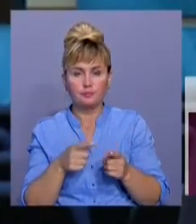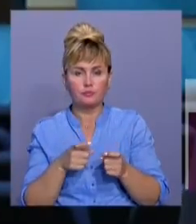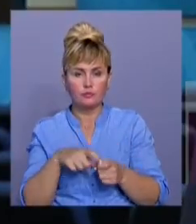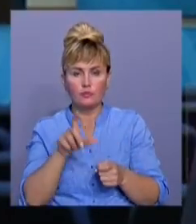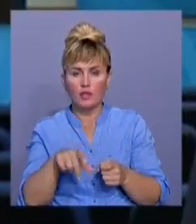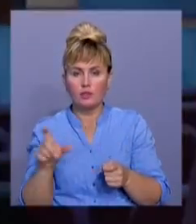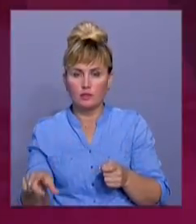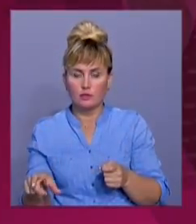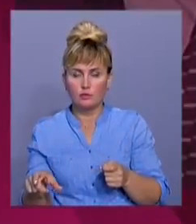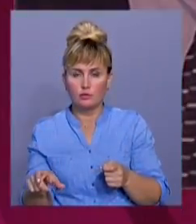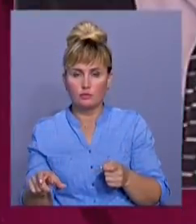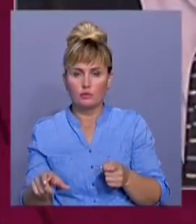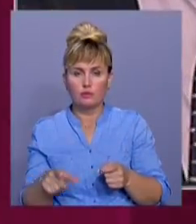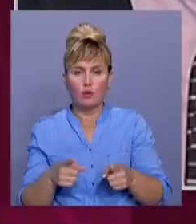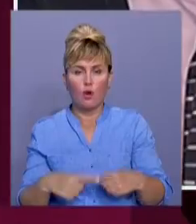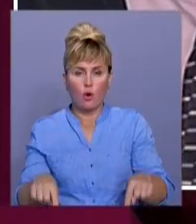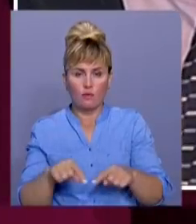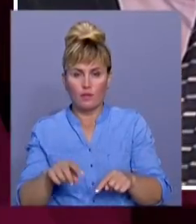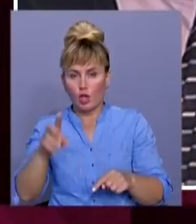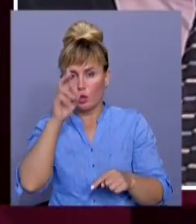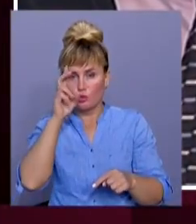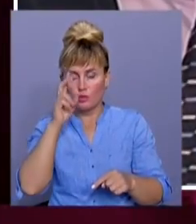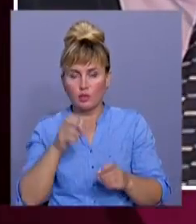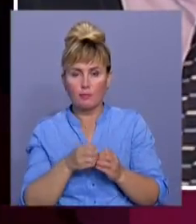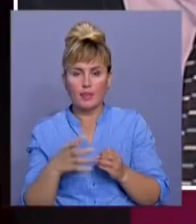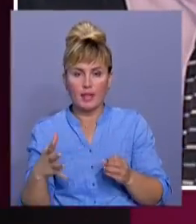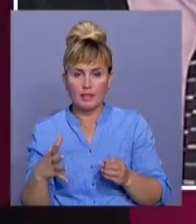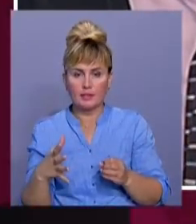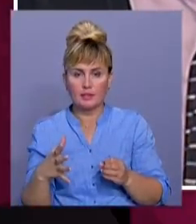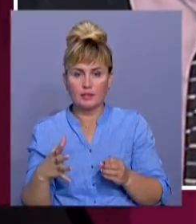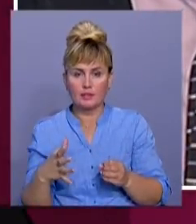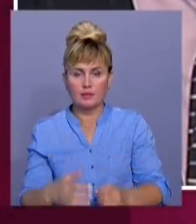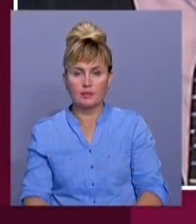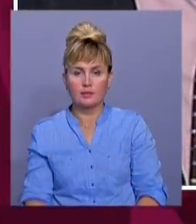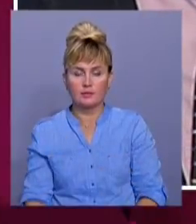сотрудников органов государственных доходов